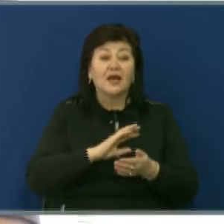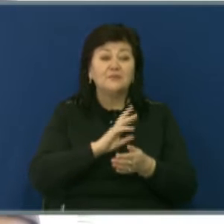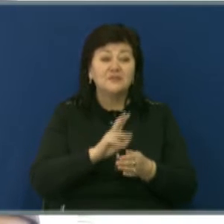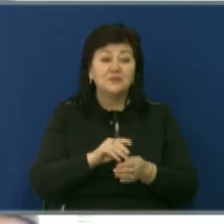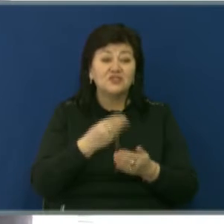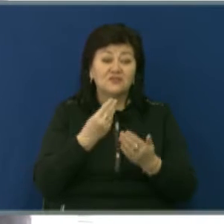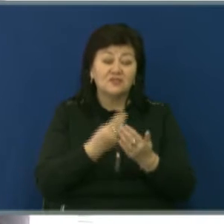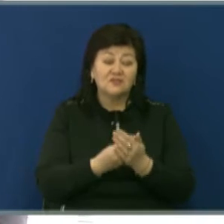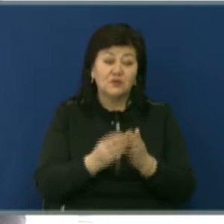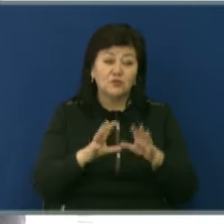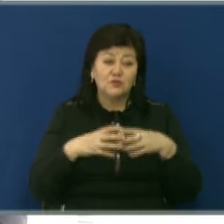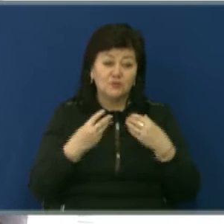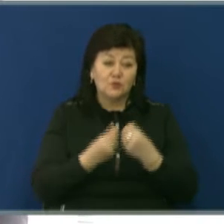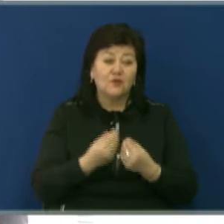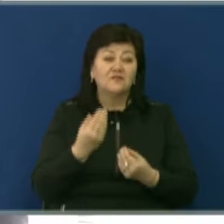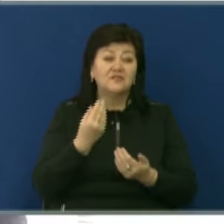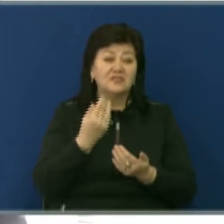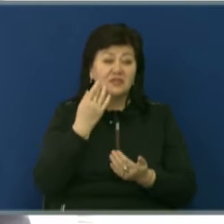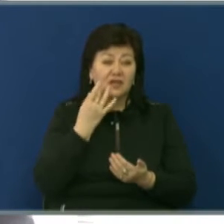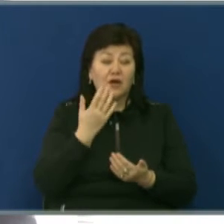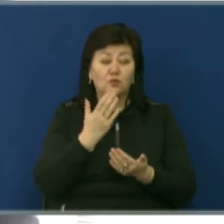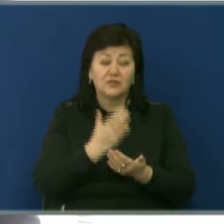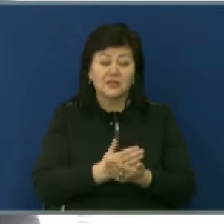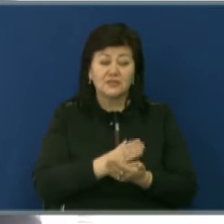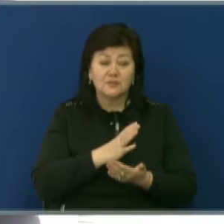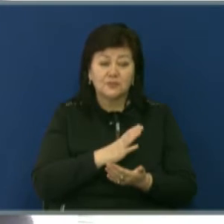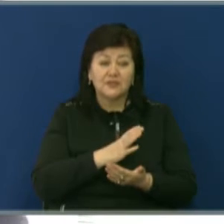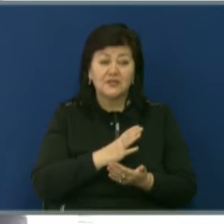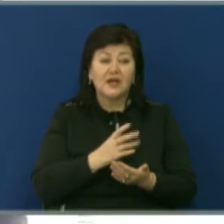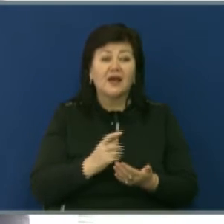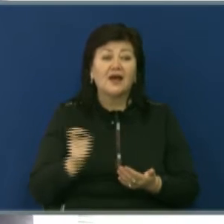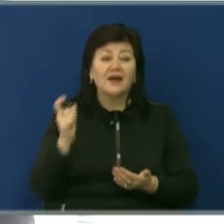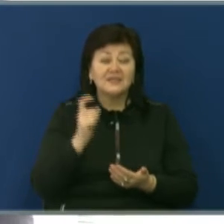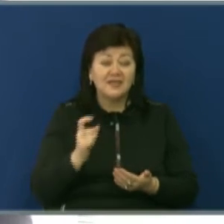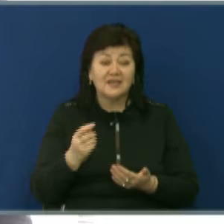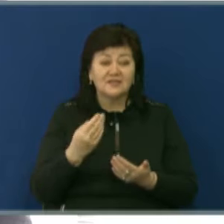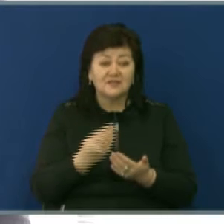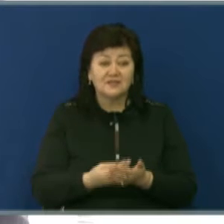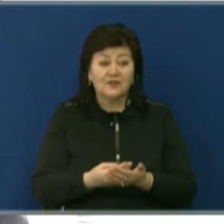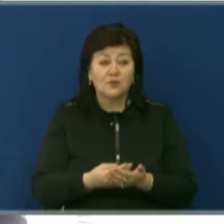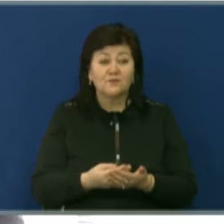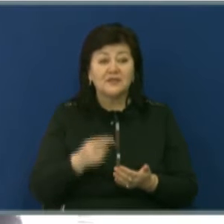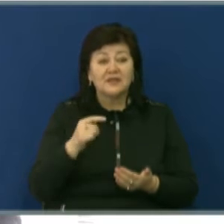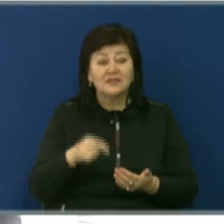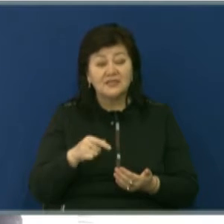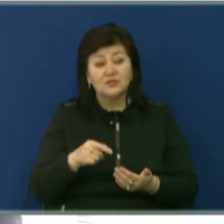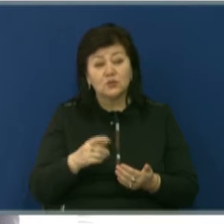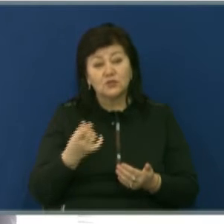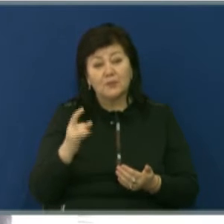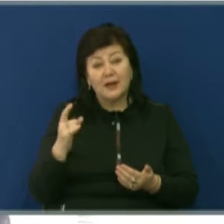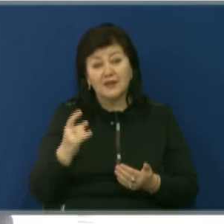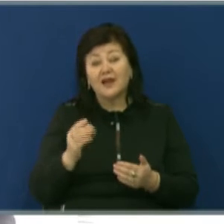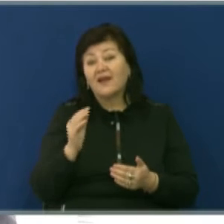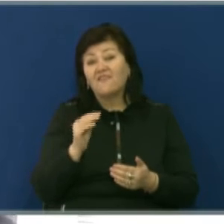Всегда свое хозяйство держали. Өзіміздің шағын қожалығымыз болды, сиыр мен құс ұстадық. Осында көшіп келгеннен кейін де шағын ферма